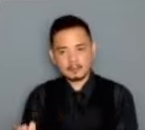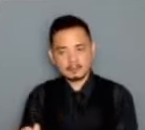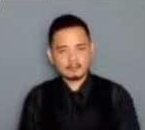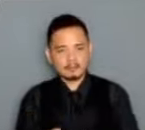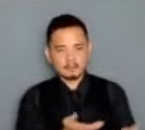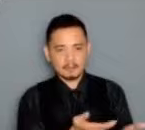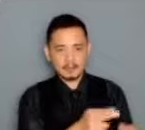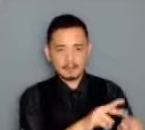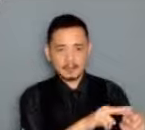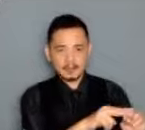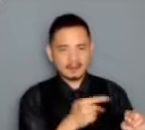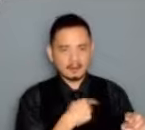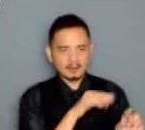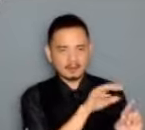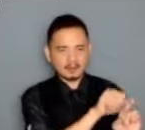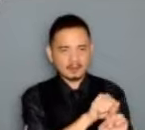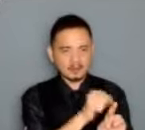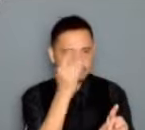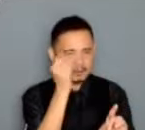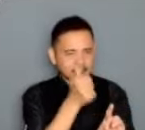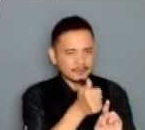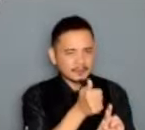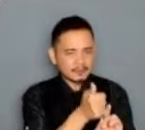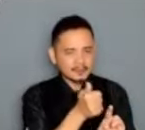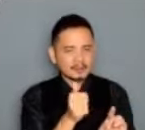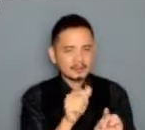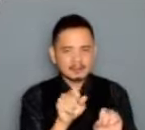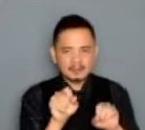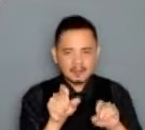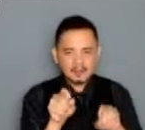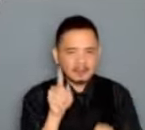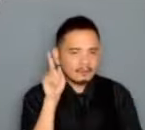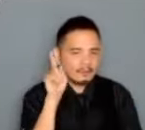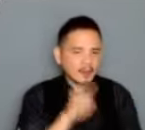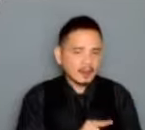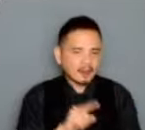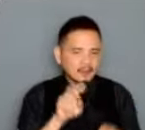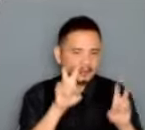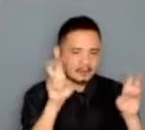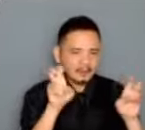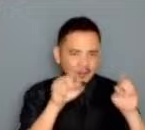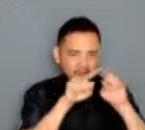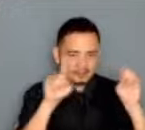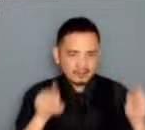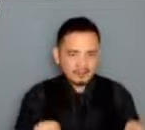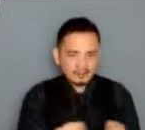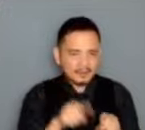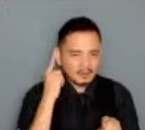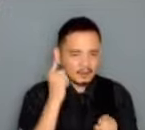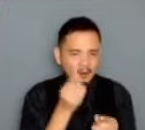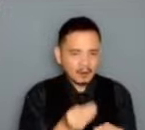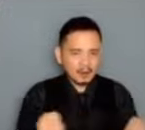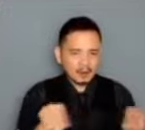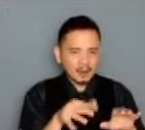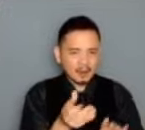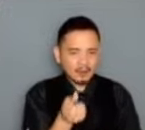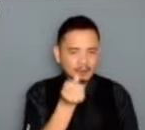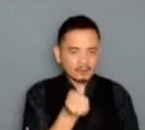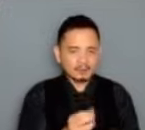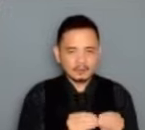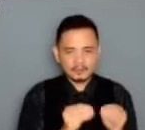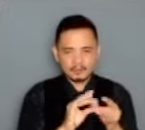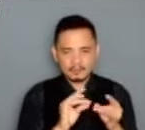naaresto dahil sa pagbebenta at pagsasangla ng peking titulo ng lupa. Ang mainita balita hatid ni Claire Lacanilaw Dungka ng